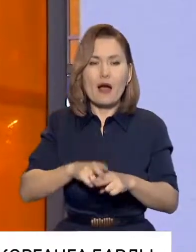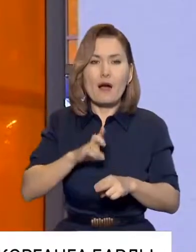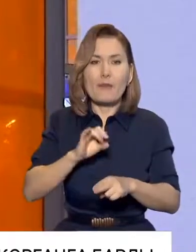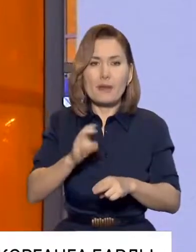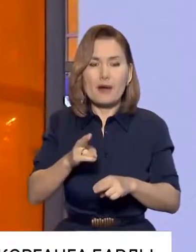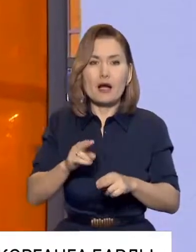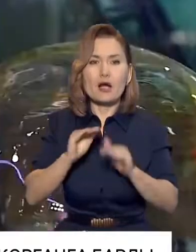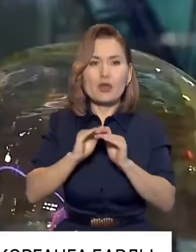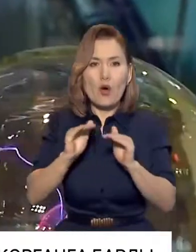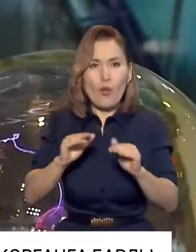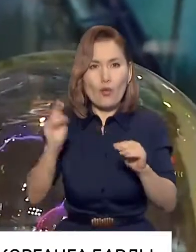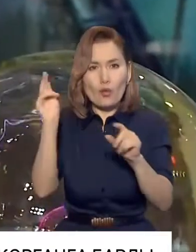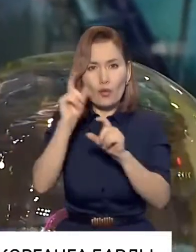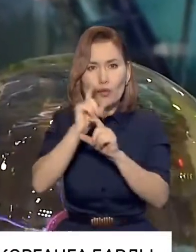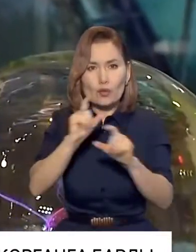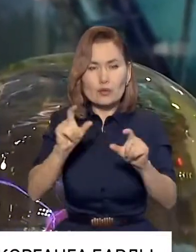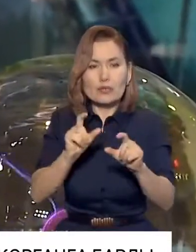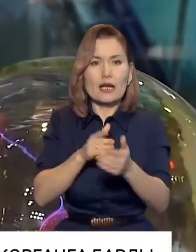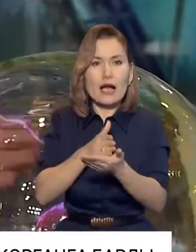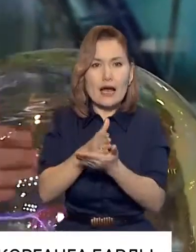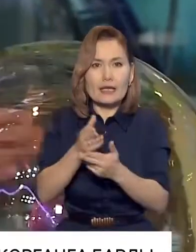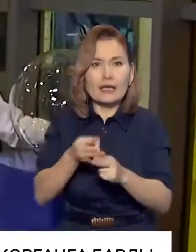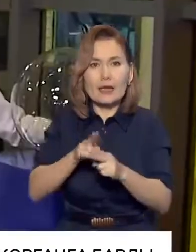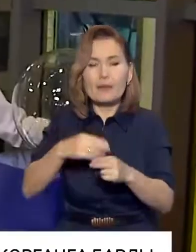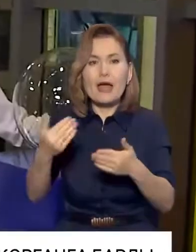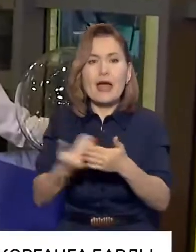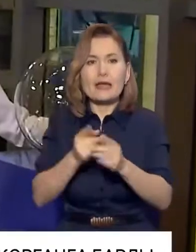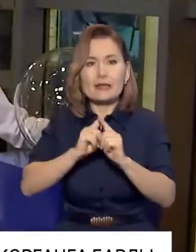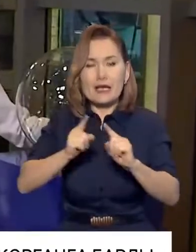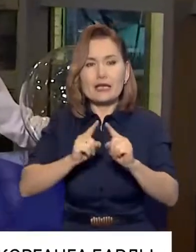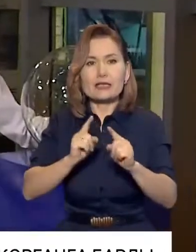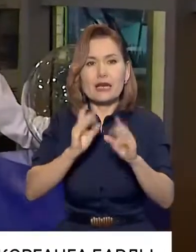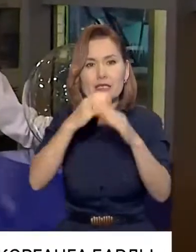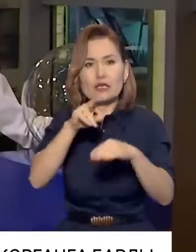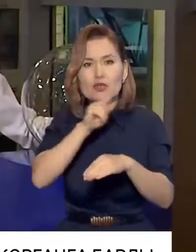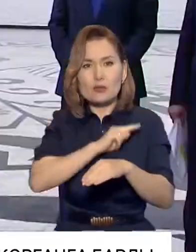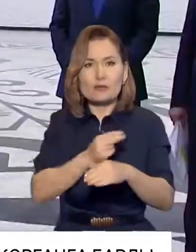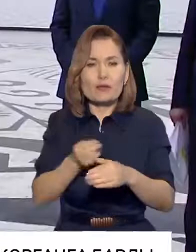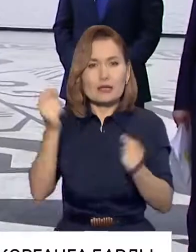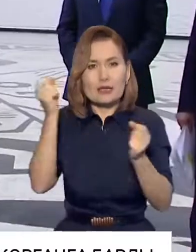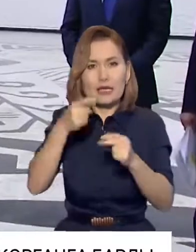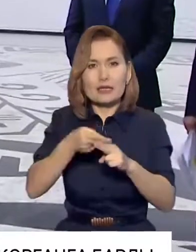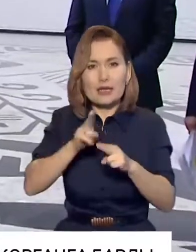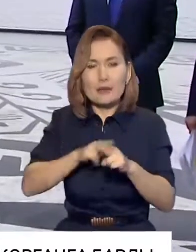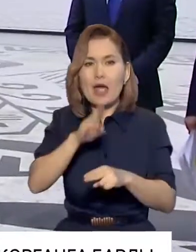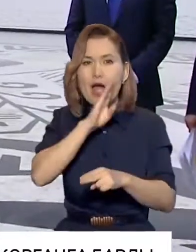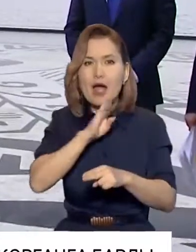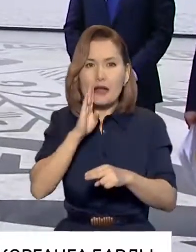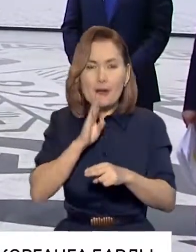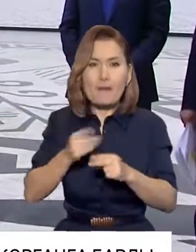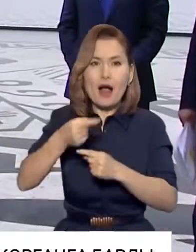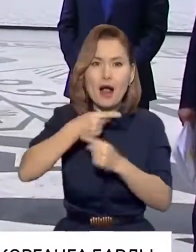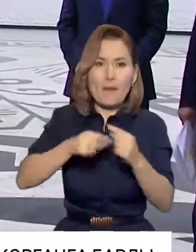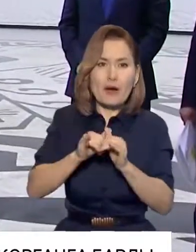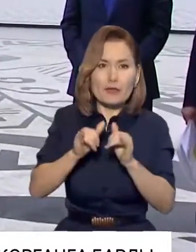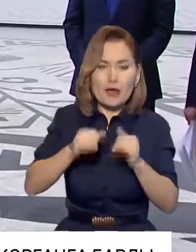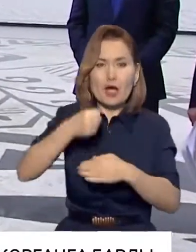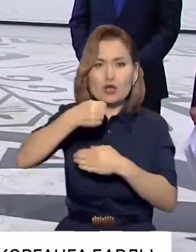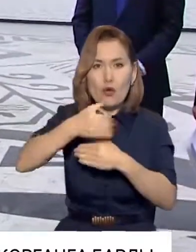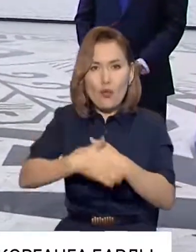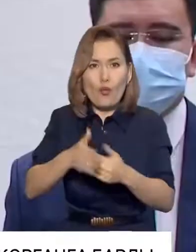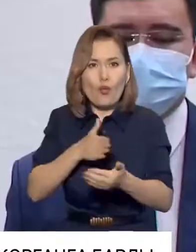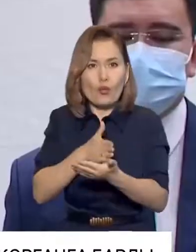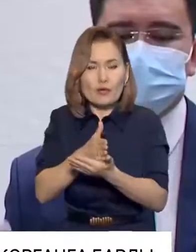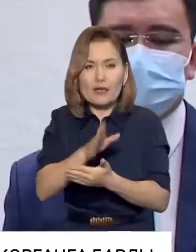Байбек оқушылар сарайына барып, жаңа фаблап инновациялық зертханасының жұмысымен танысты. Сонымен қатар әйелдер кәсіпкерлігін дамыту орталығында